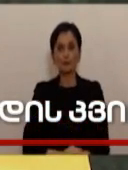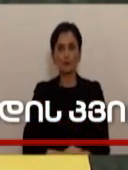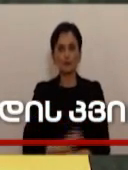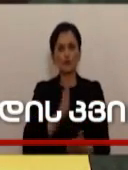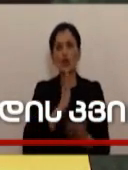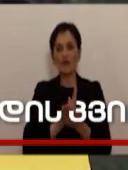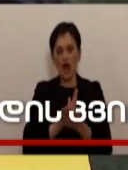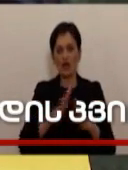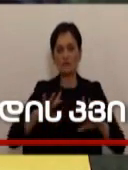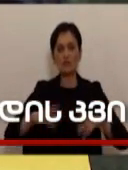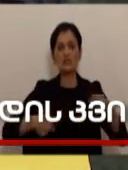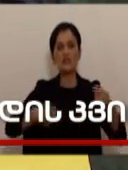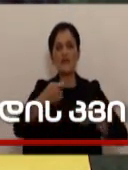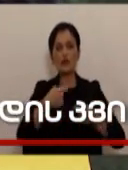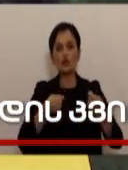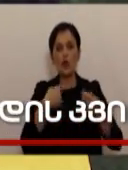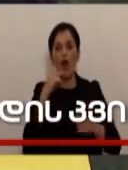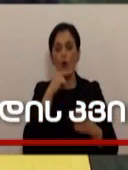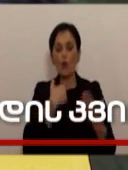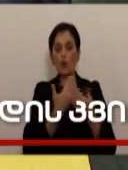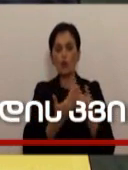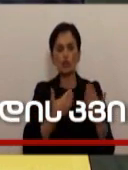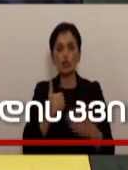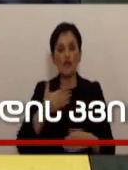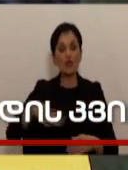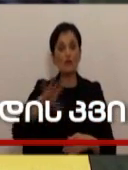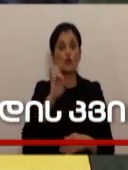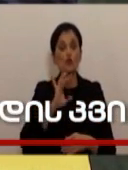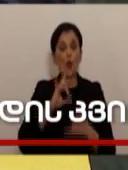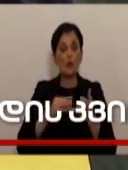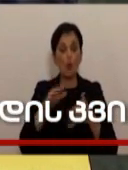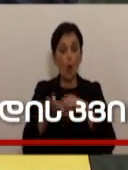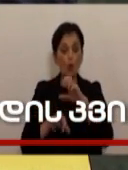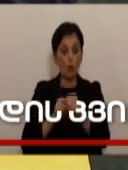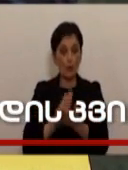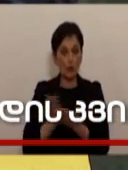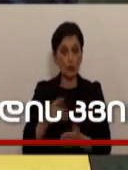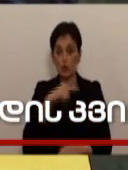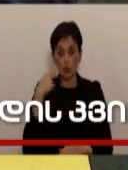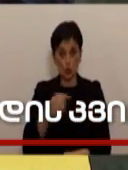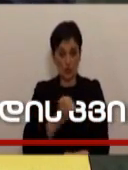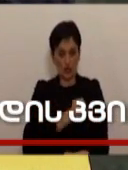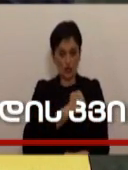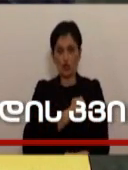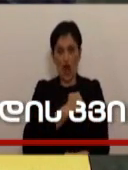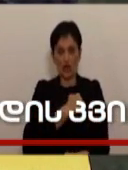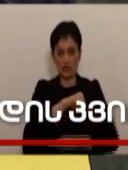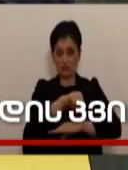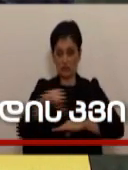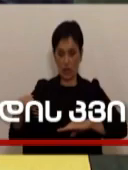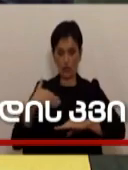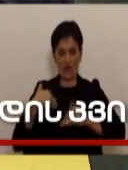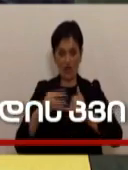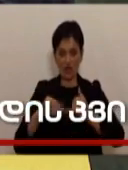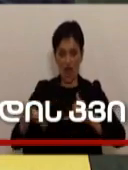Cu acu sau ce e economic, uite, tu bebi. Ce e nicuiegana, aris, droibit, ocupire buni. Dar rusul e jari, gaz ჩვენს